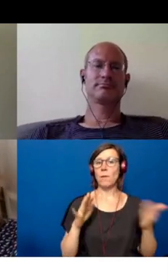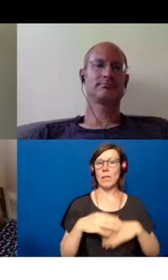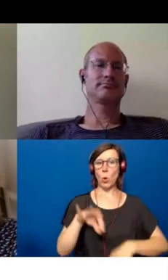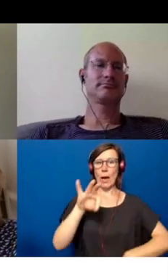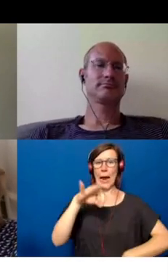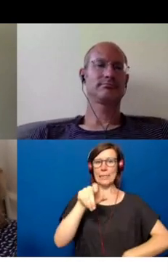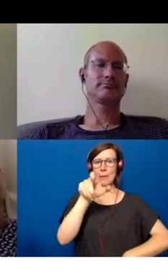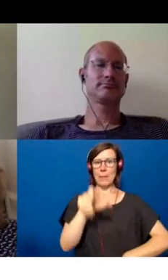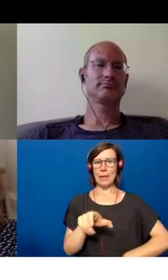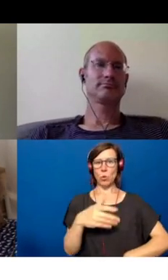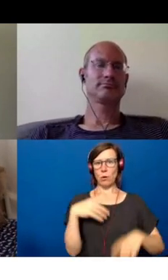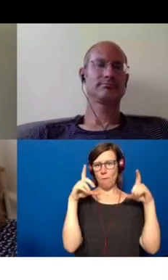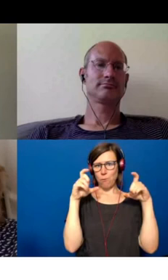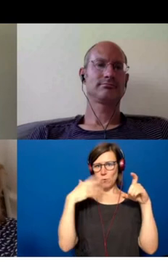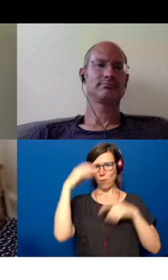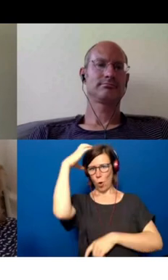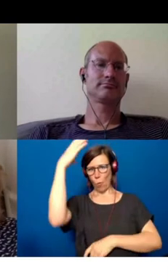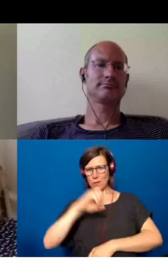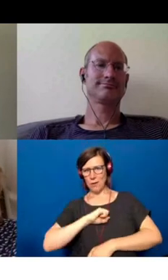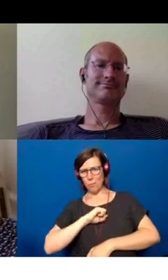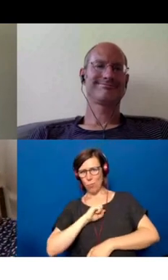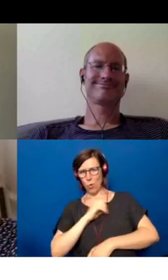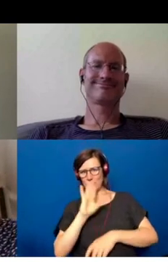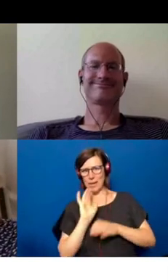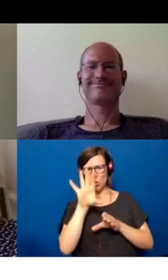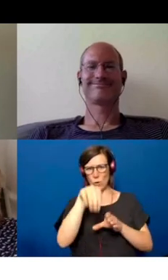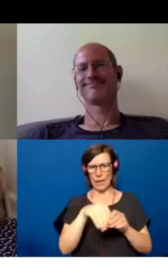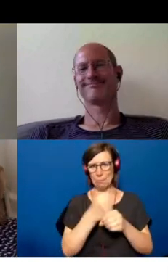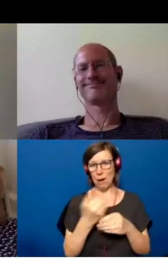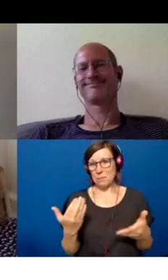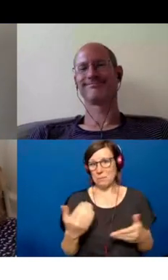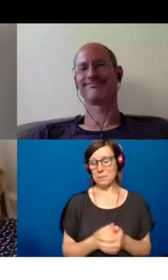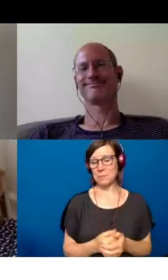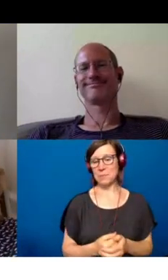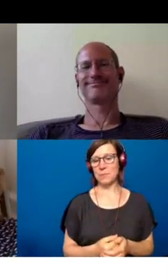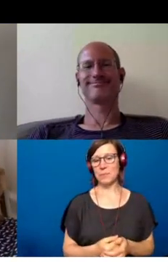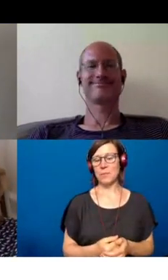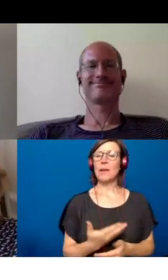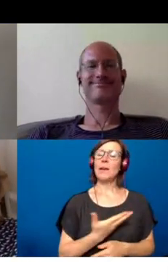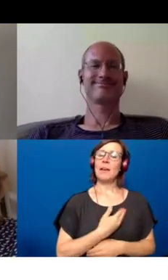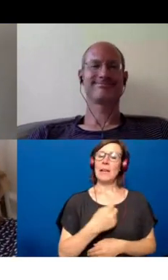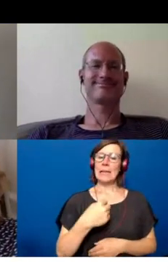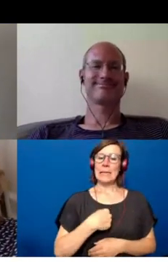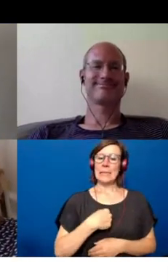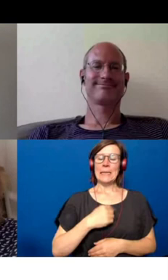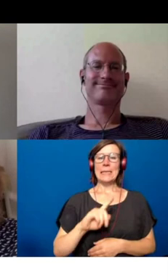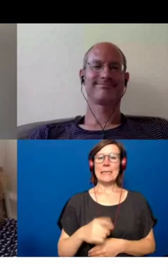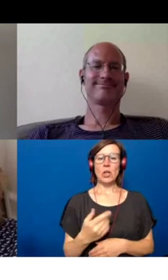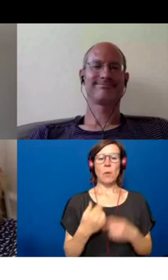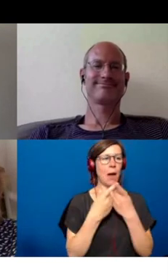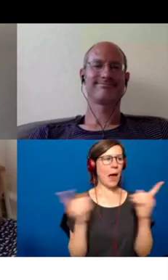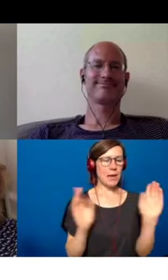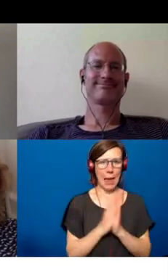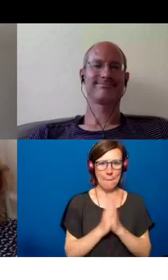Einzelpersonen die Fotos von Omas Geburtstag oder so zugänglich machen, will ich hier nochmal alle